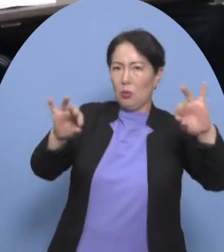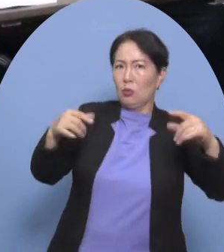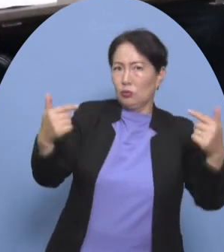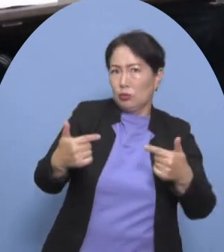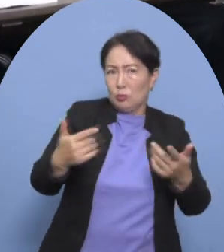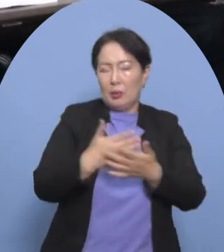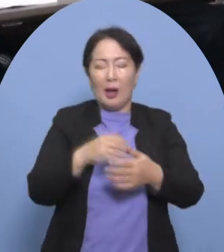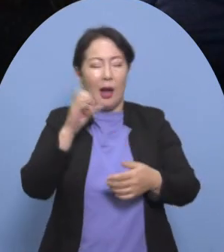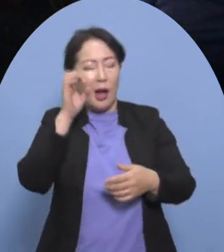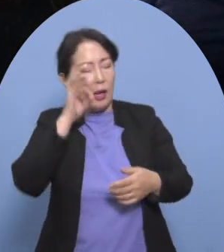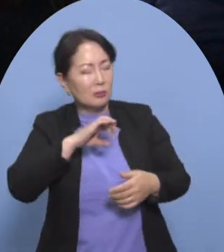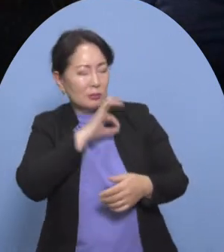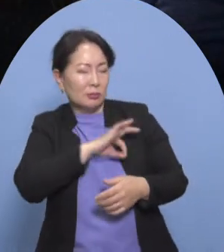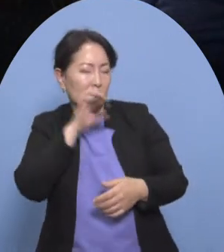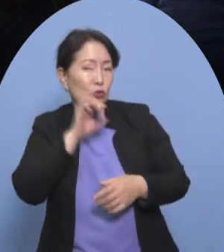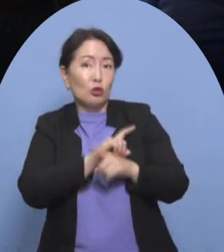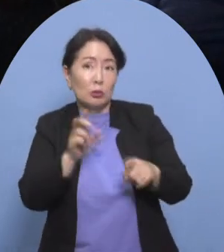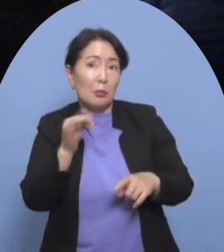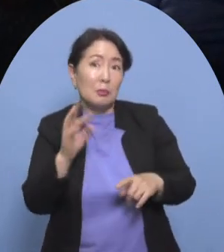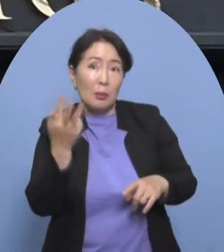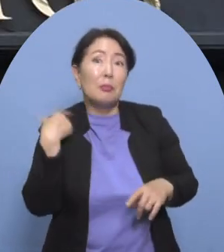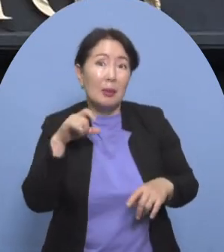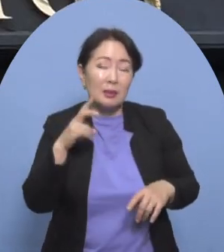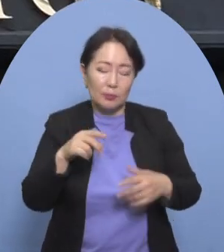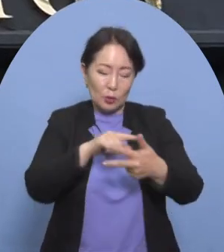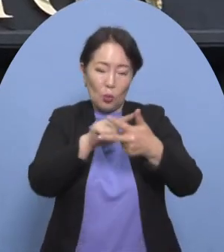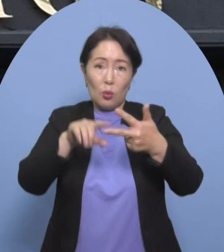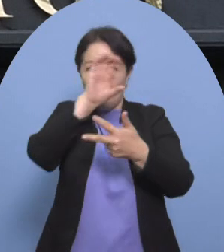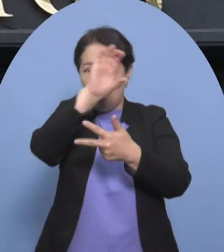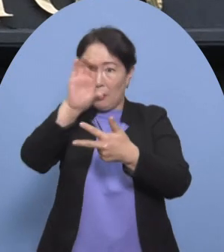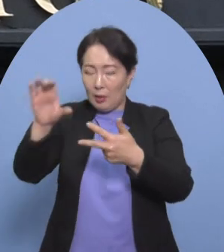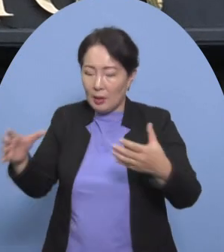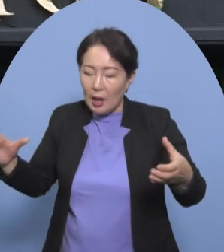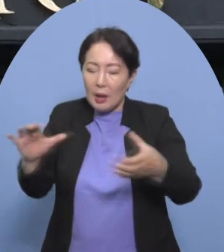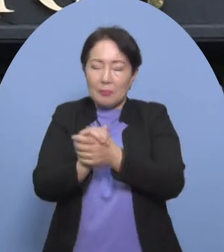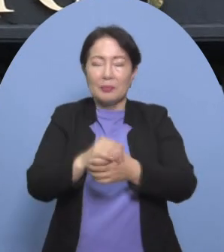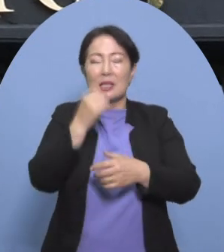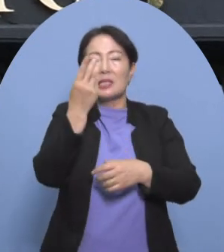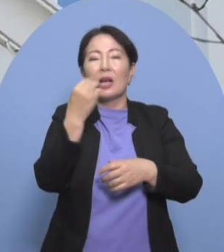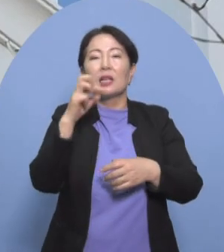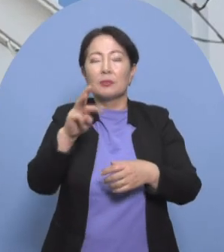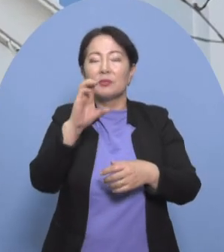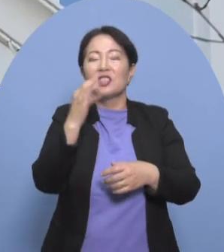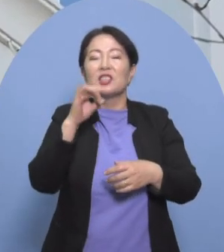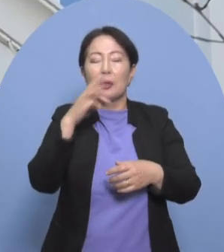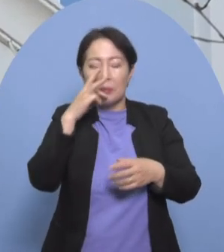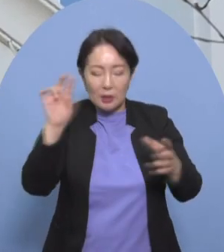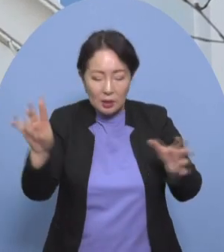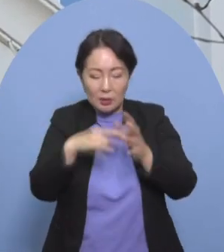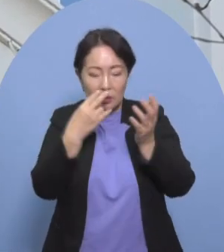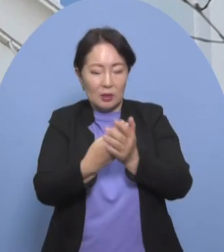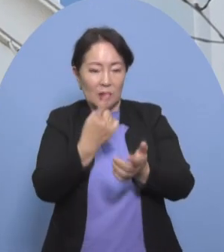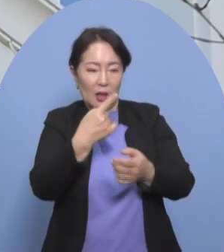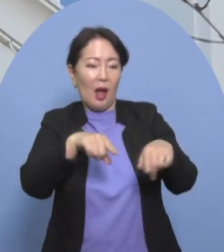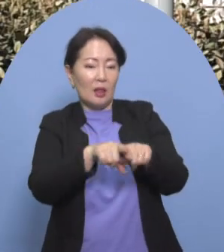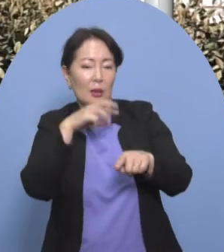хоорондоо зөрдөг учраас авилаг ашиг сонирхлын зөрчил гарах эрсдэл үүсдэг байсан. За тиймээс дээрх 3 байгууллагын хүрээнд цахим системийг нэгтгэн нэг